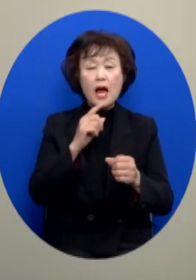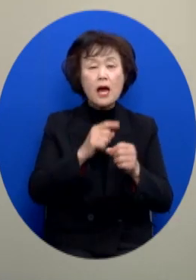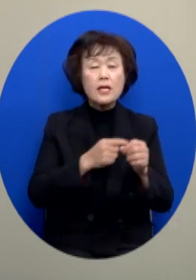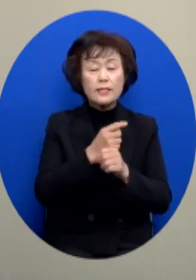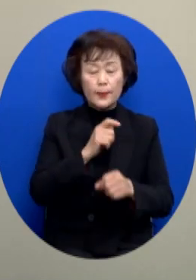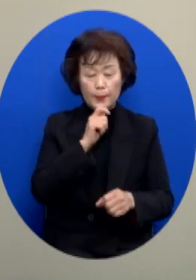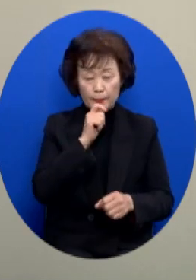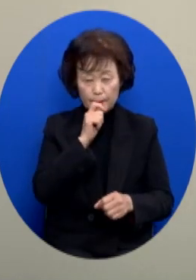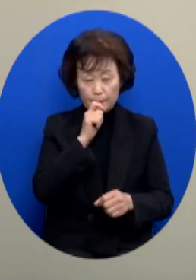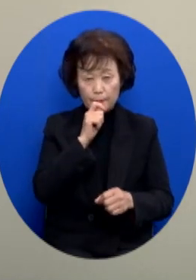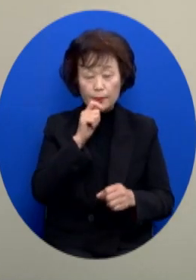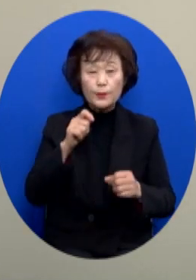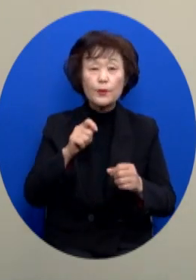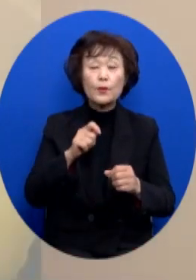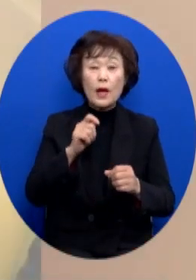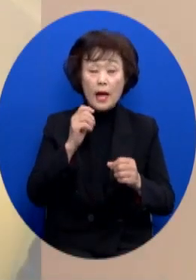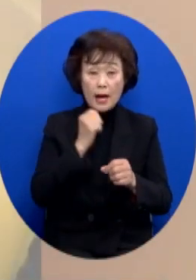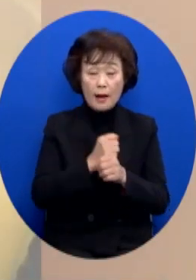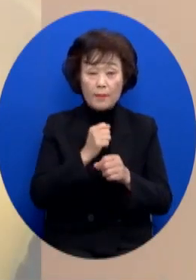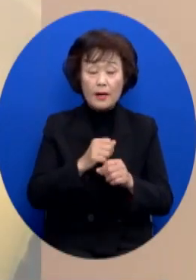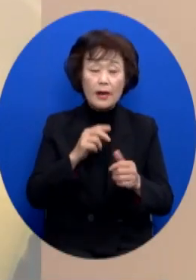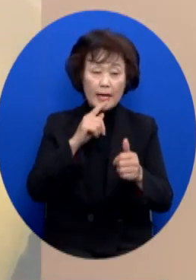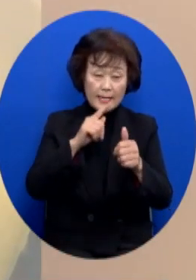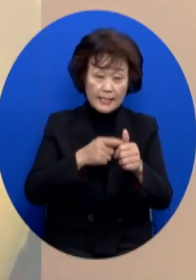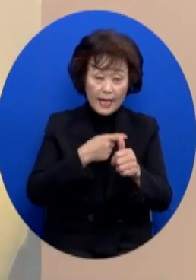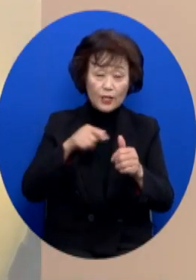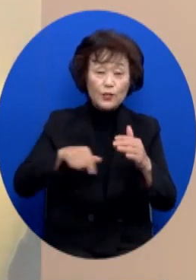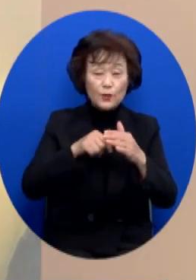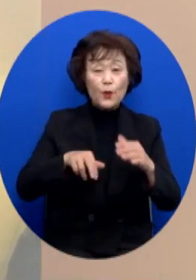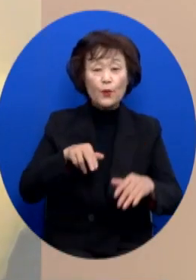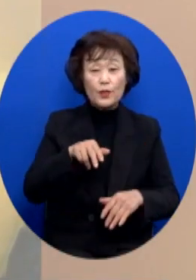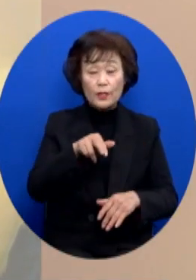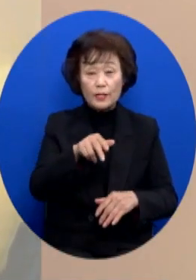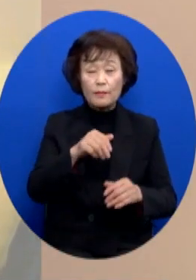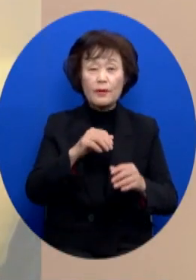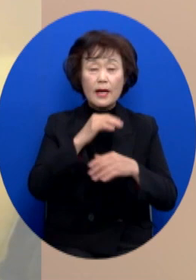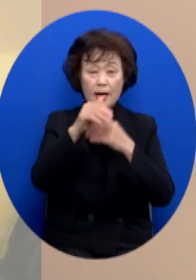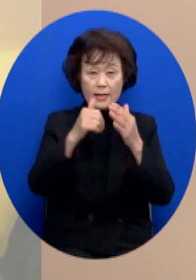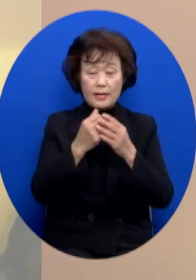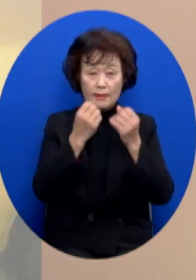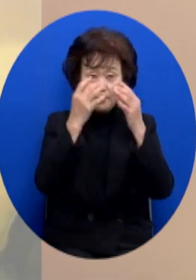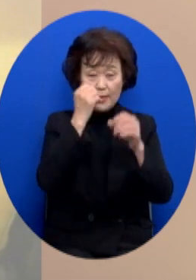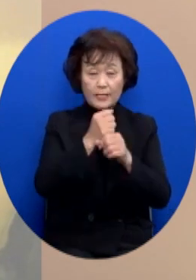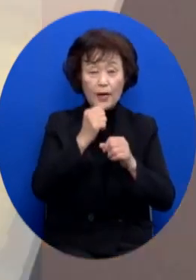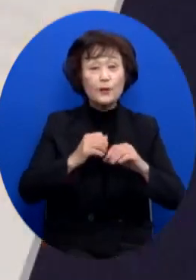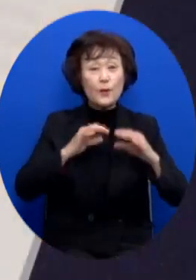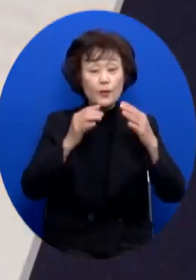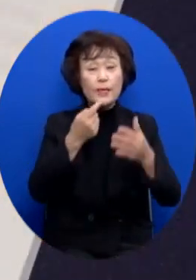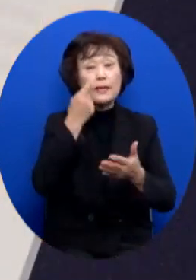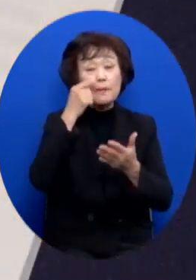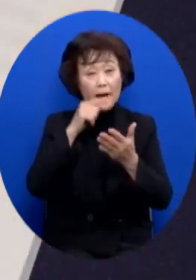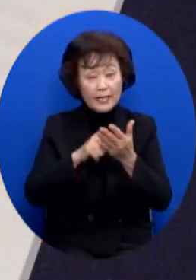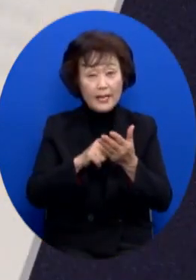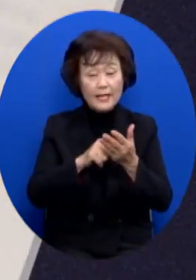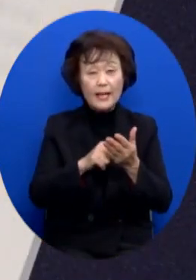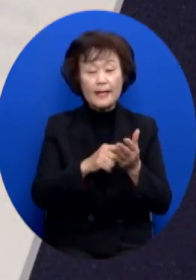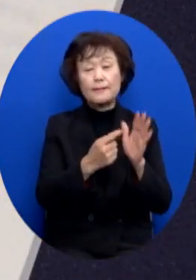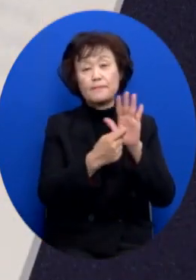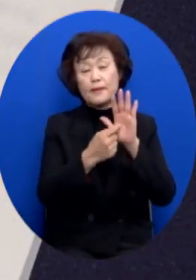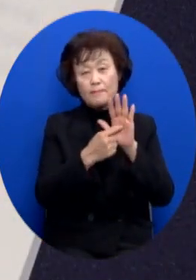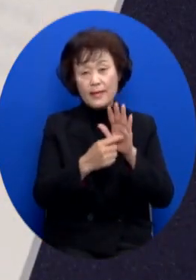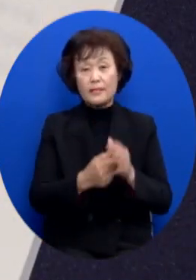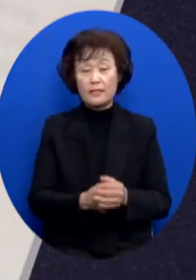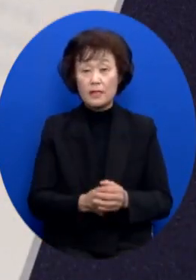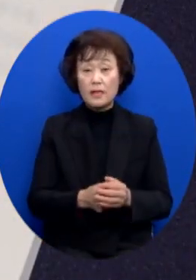침묵으로 자연을 걷고 기도하며 하나님의 창조세계 섭리를 발견하는 캠페인입니다 또한 스스로